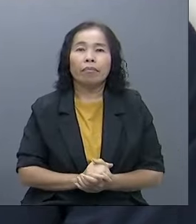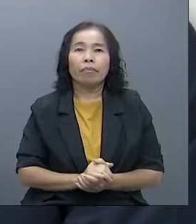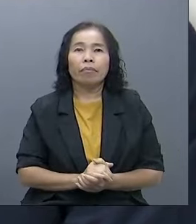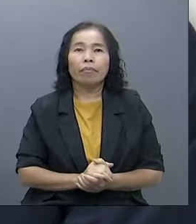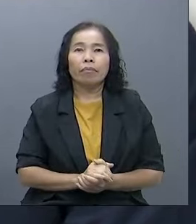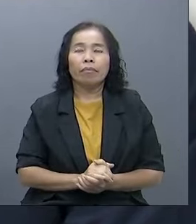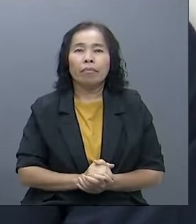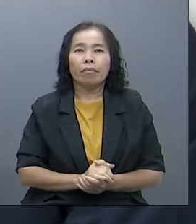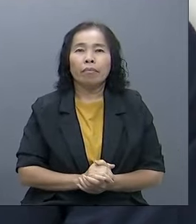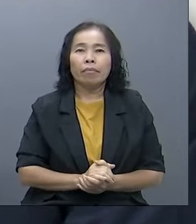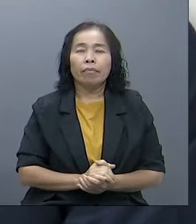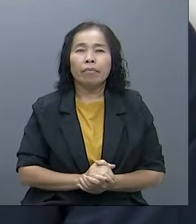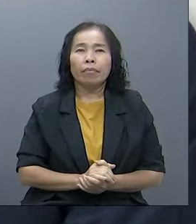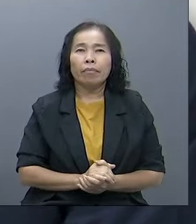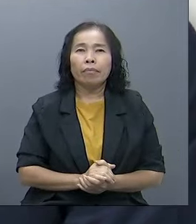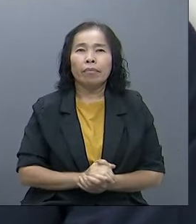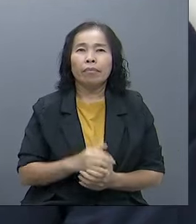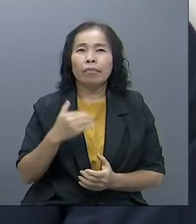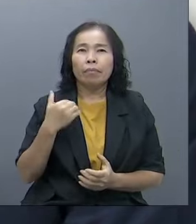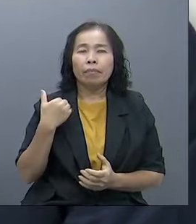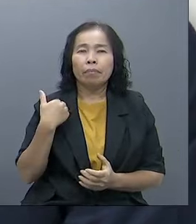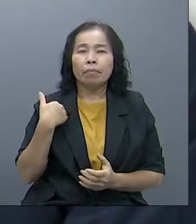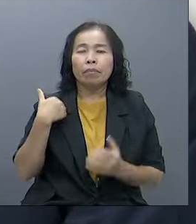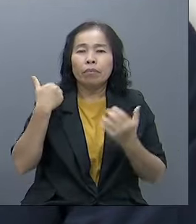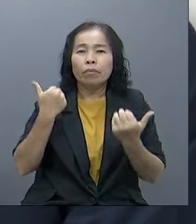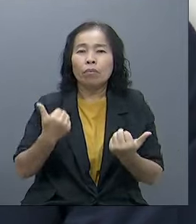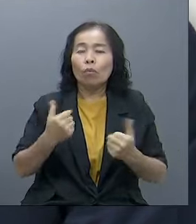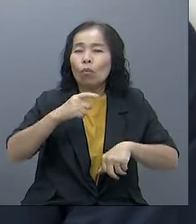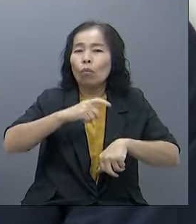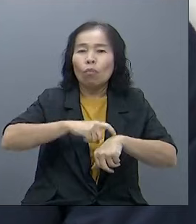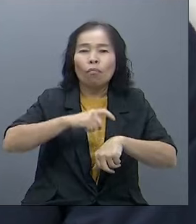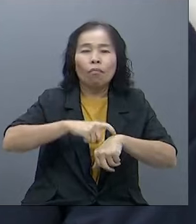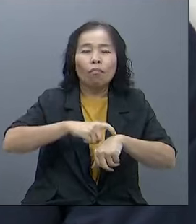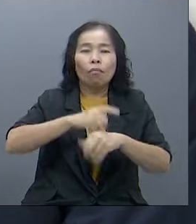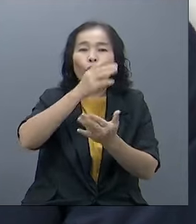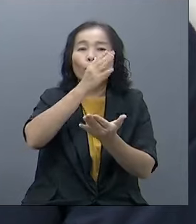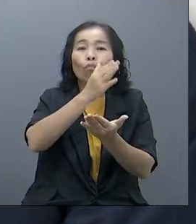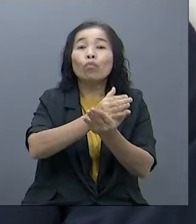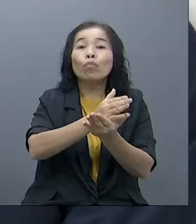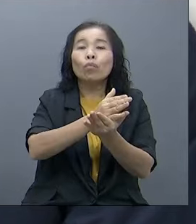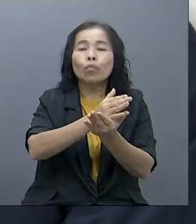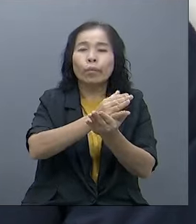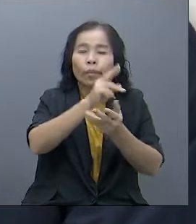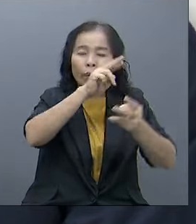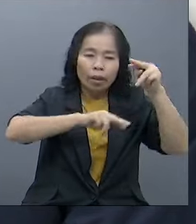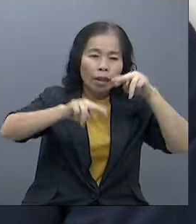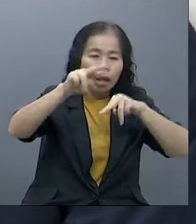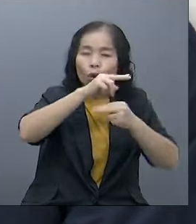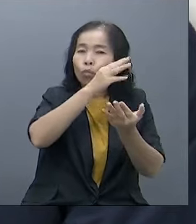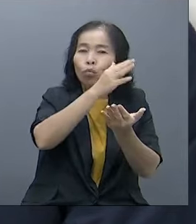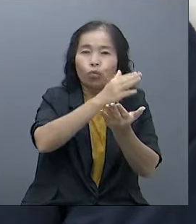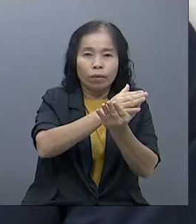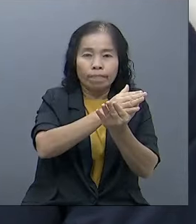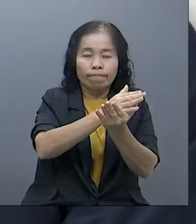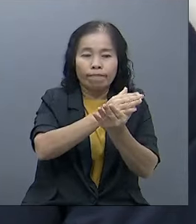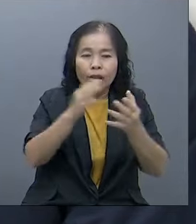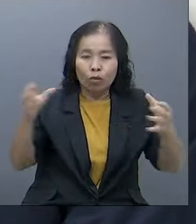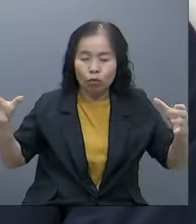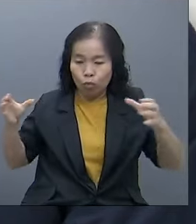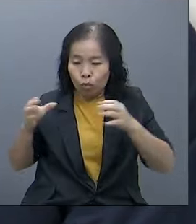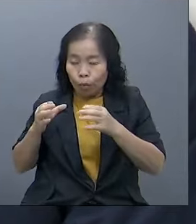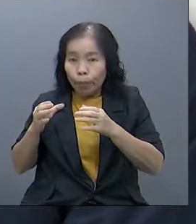ในการค้นหาติดตามประชุมหารืออะไรอย่างเงี้ยนะครับบางทีด้วยความเป็นชาวบ้